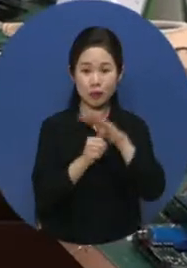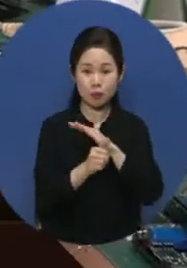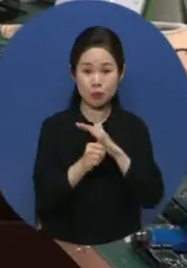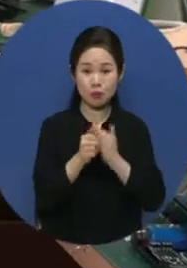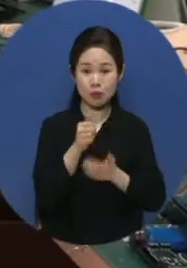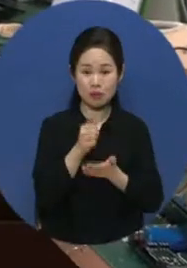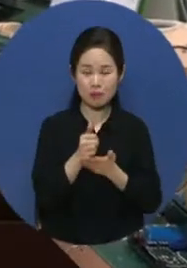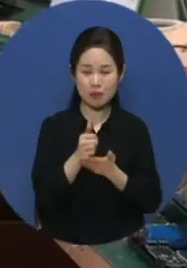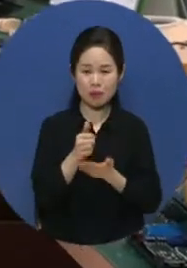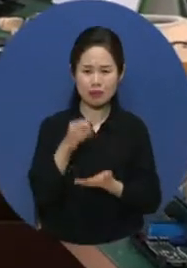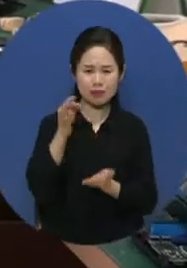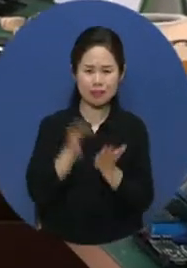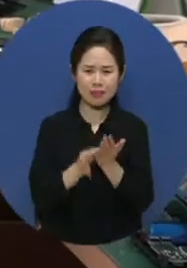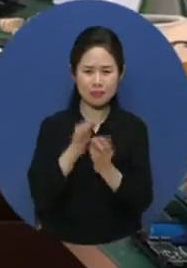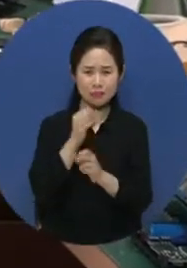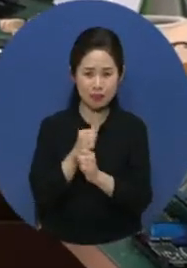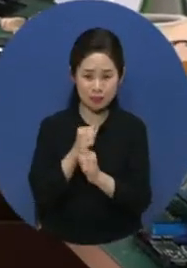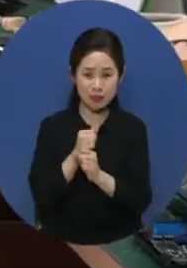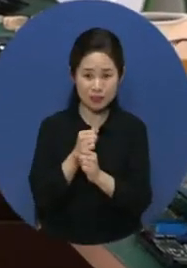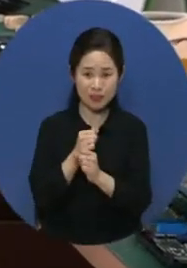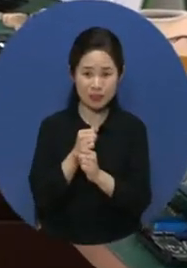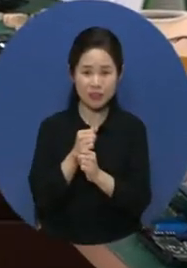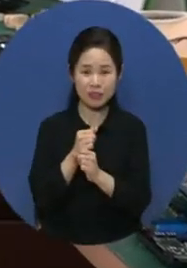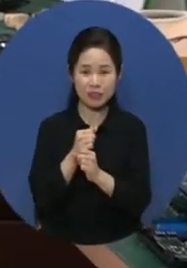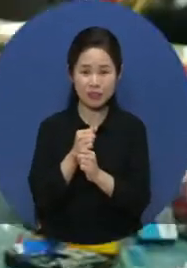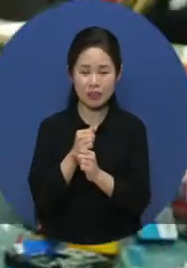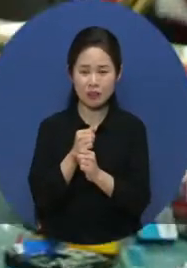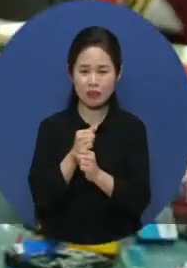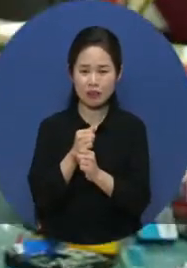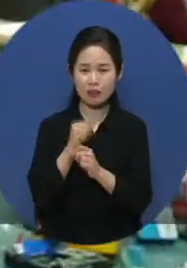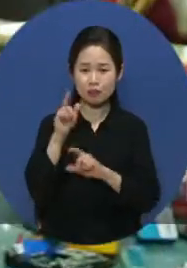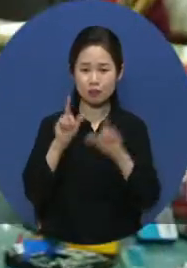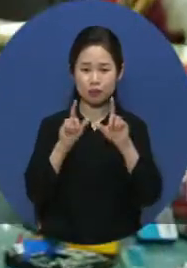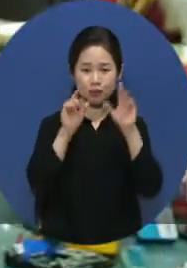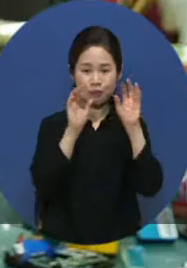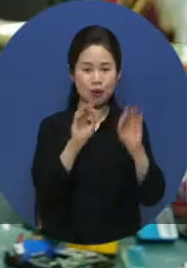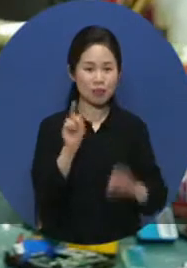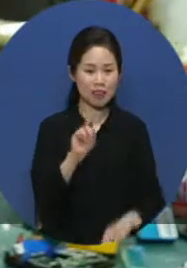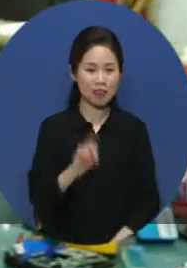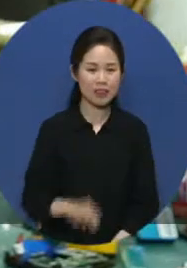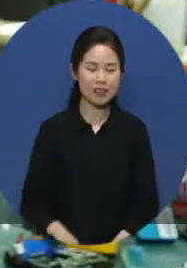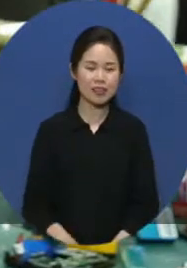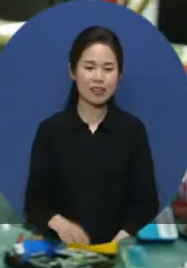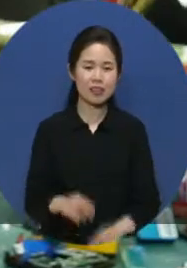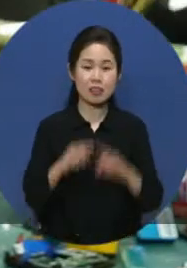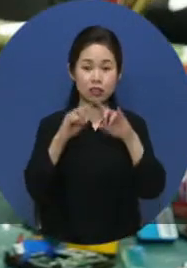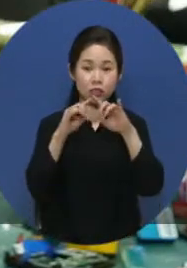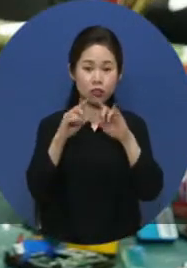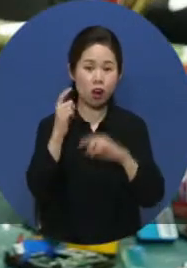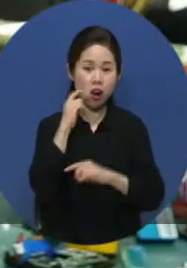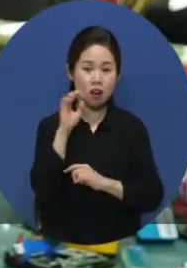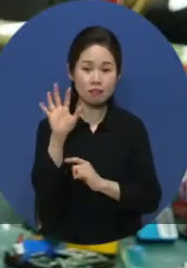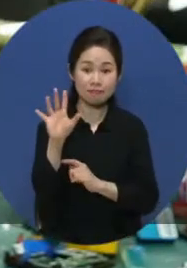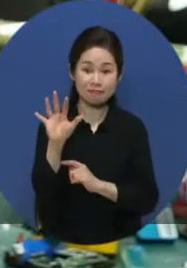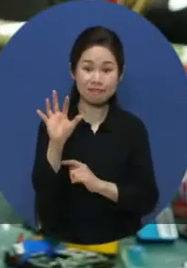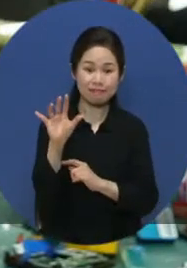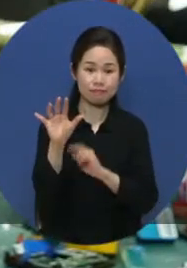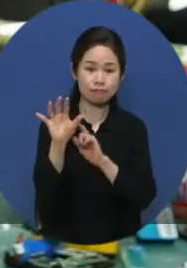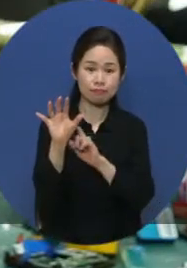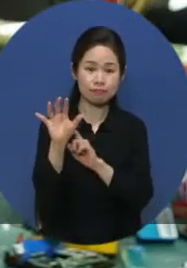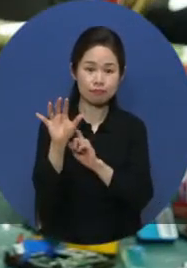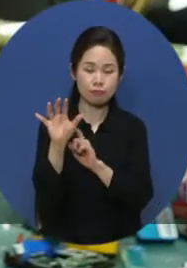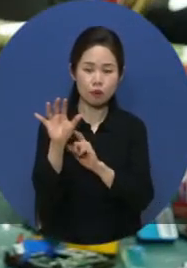네. 딱 그렇게 보니까 어떠세요? 우선 전자의수라는 게 일반적으로는